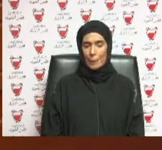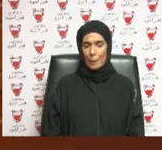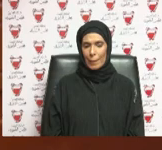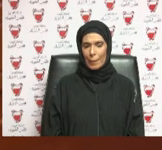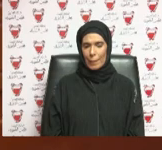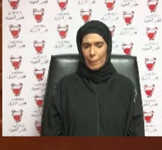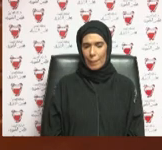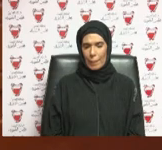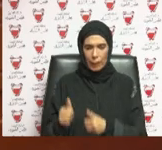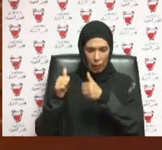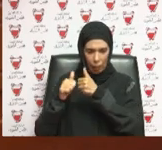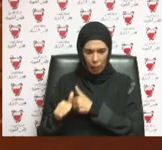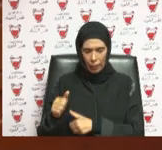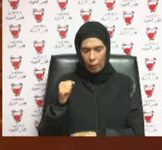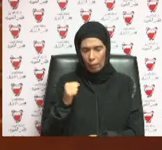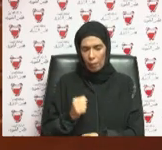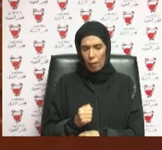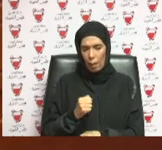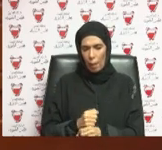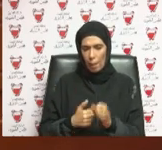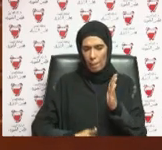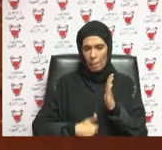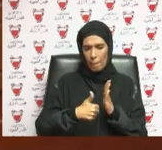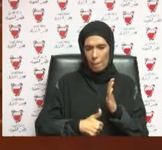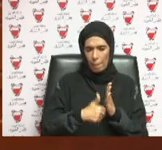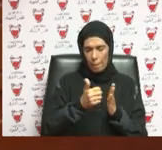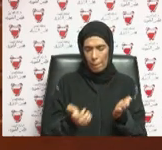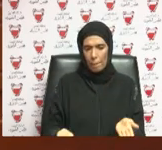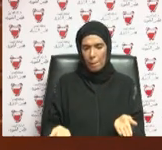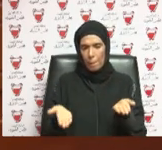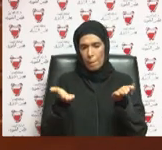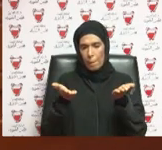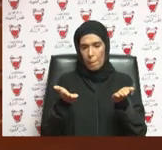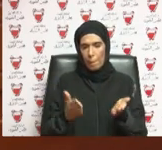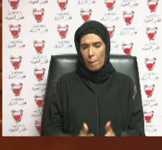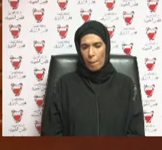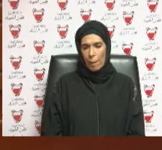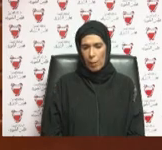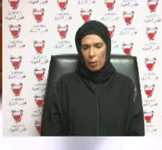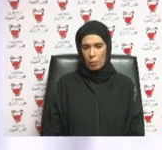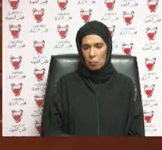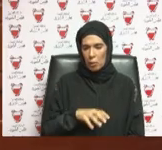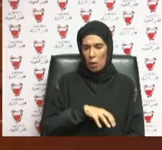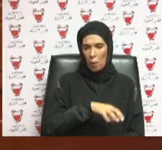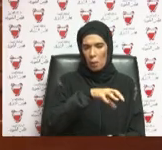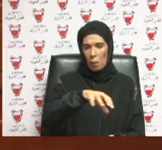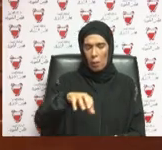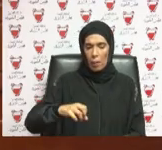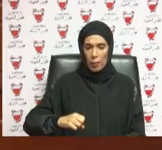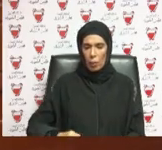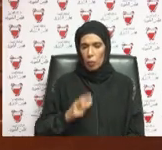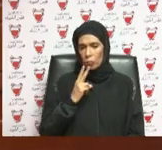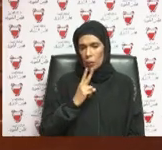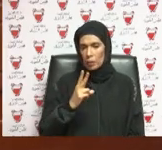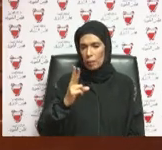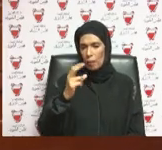لن أذكر وأعدد إنجازات الفقيد على صعيد النهضة بوطننا المذكول، فكل مكان في البحرين شاهد على